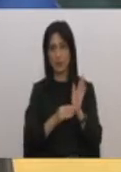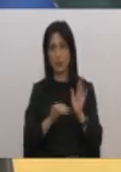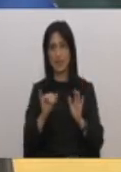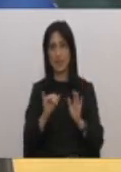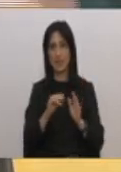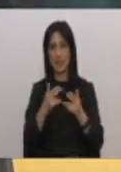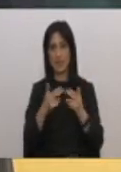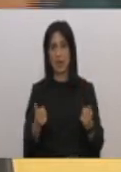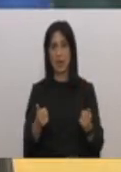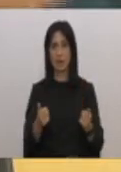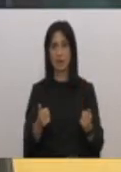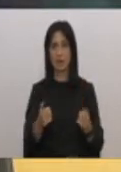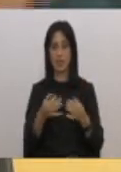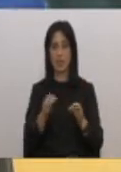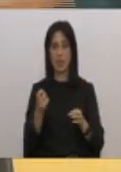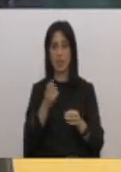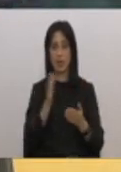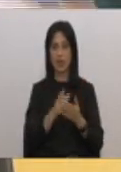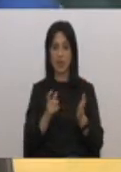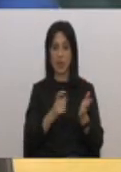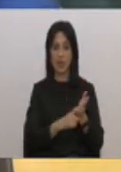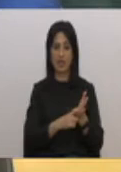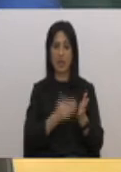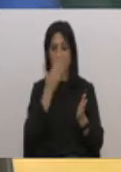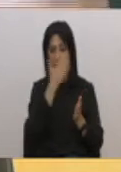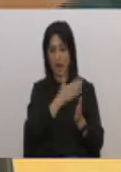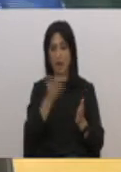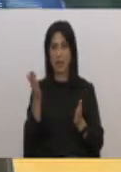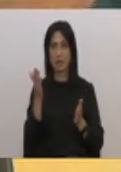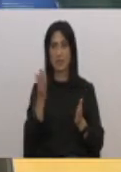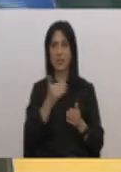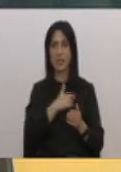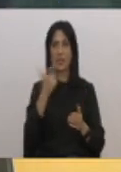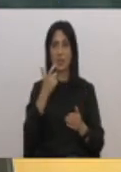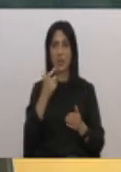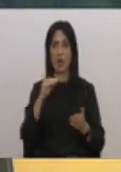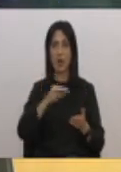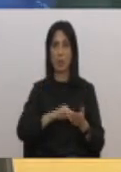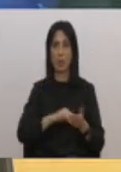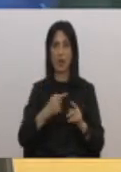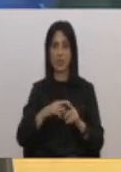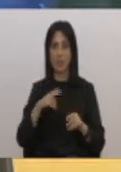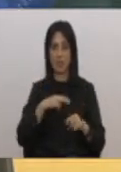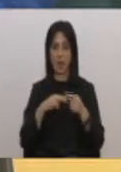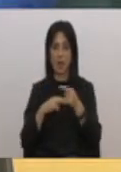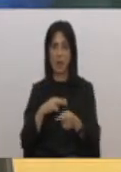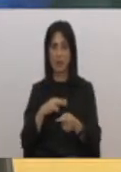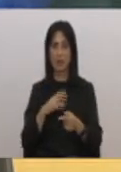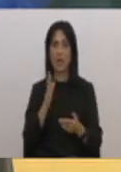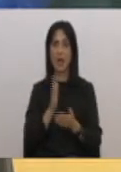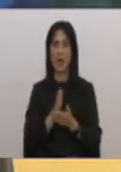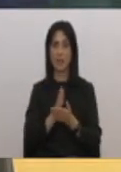სადაც, დიახ, დემოკრატია არის ის, რომ ხალხის ნება არის გამოხატული და ეს პარლამენტი